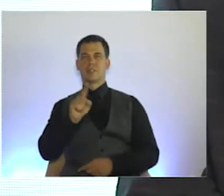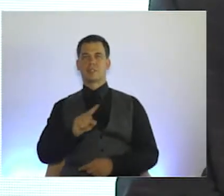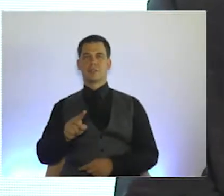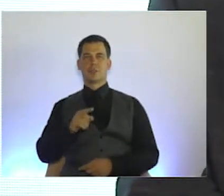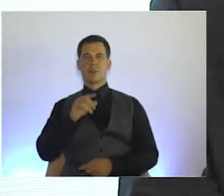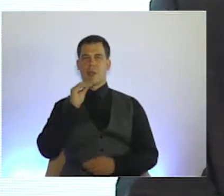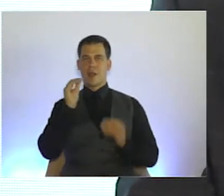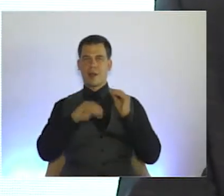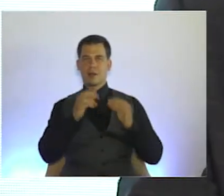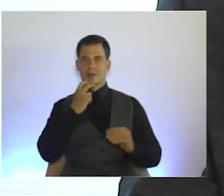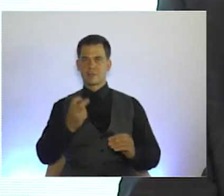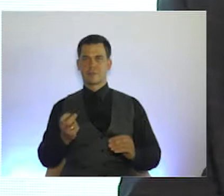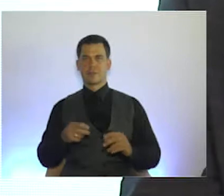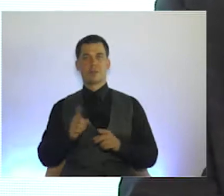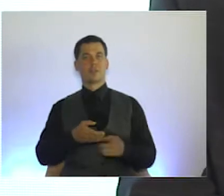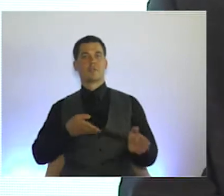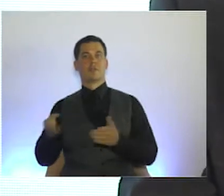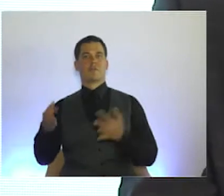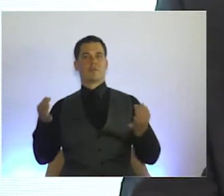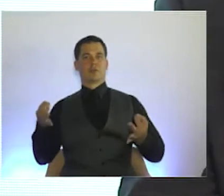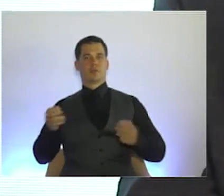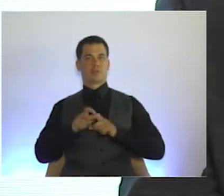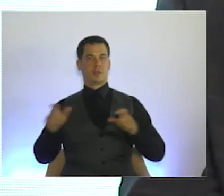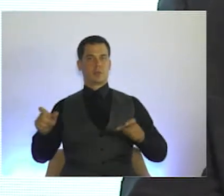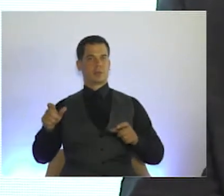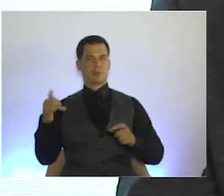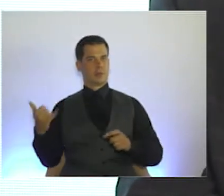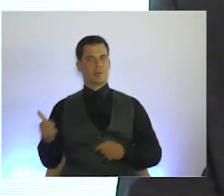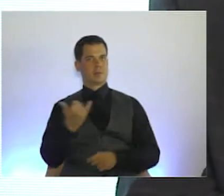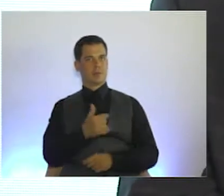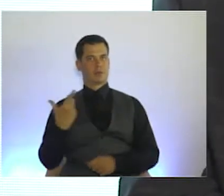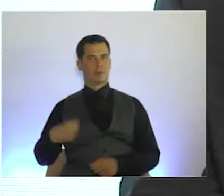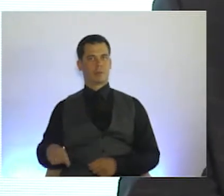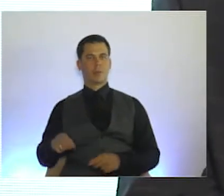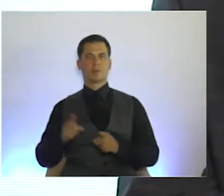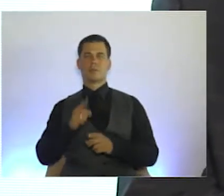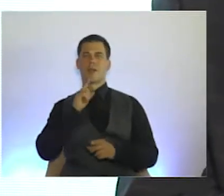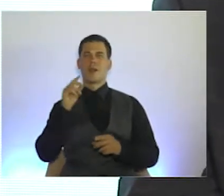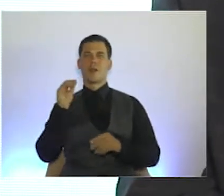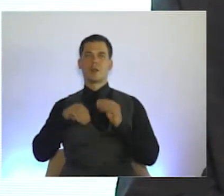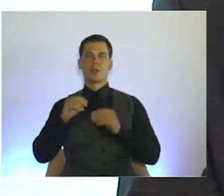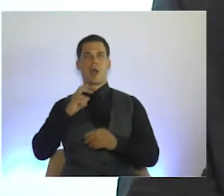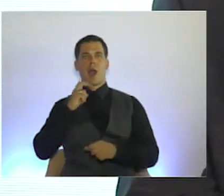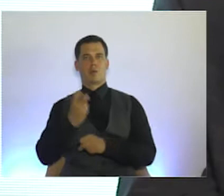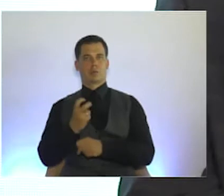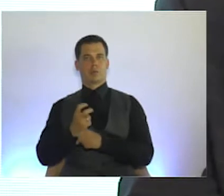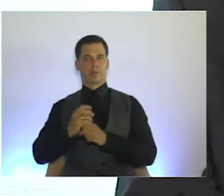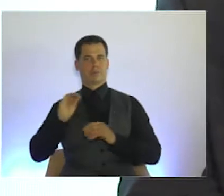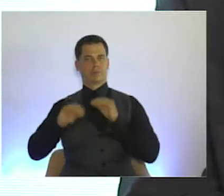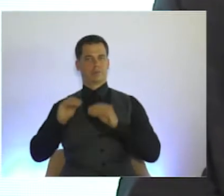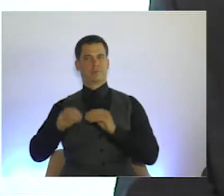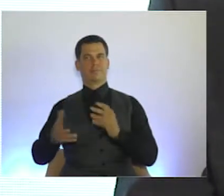70., a inżynier elektryk w latach współczesnych to jest raczej inżynier elektryk automatyk. Mimo